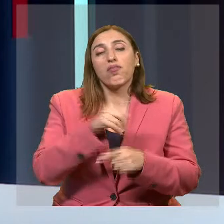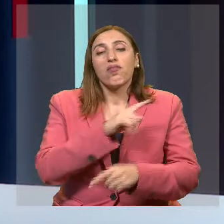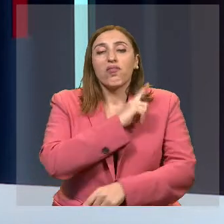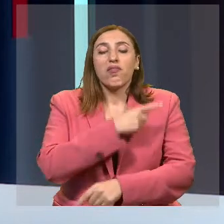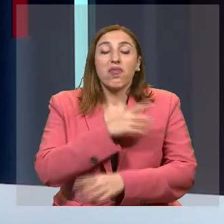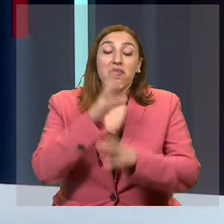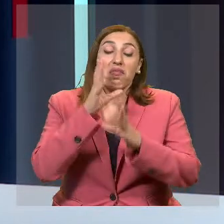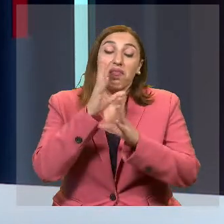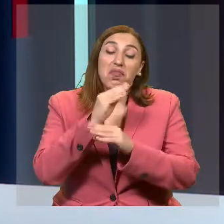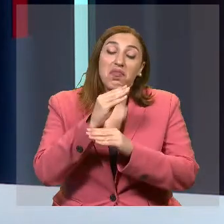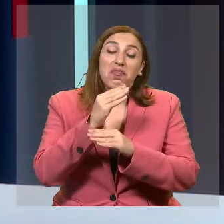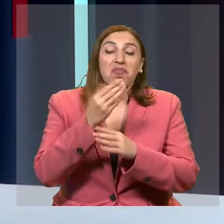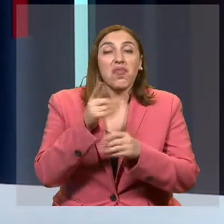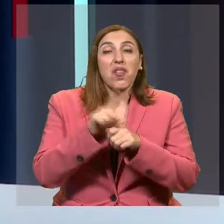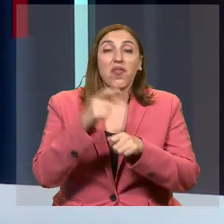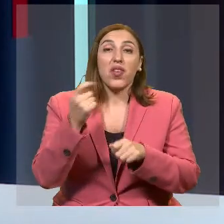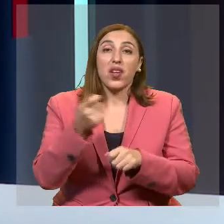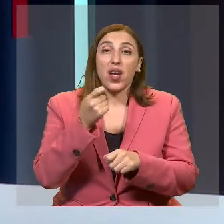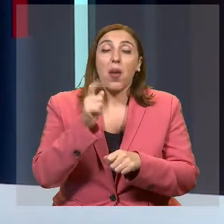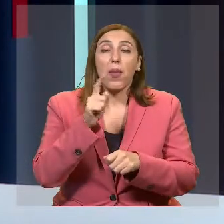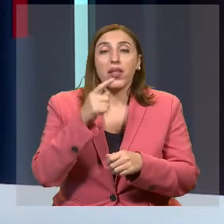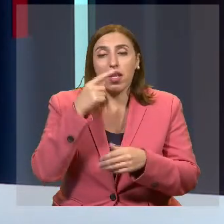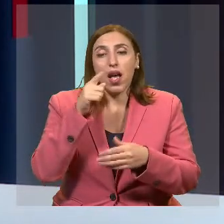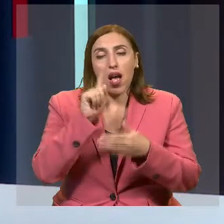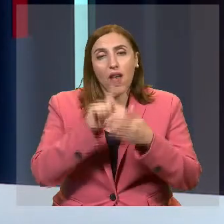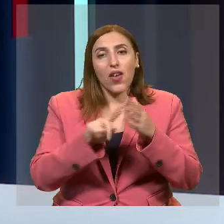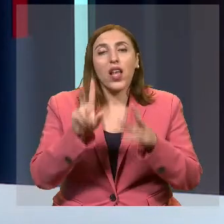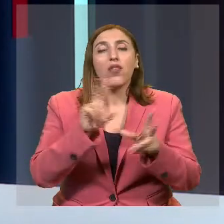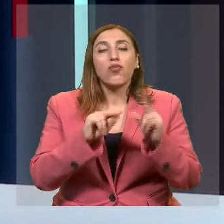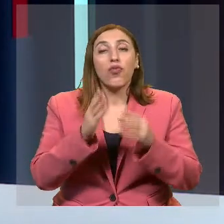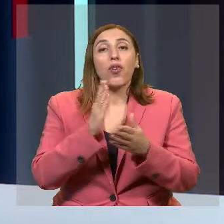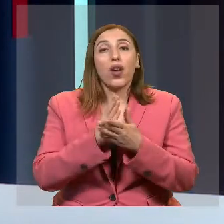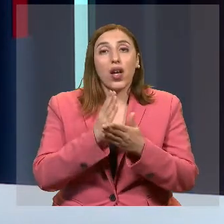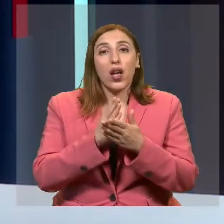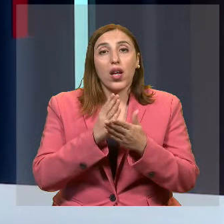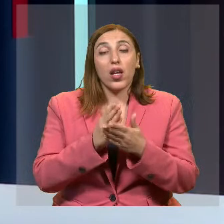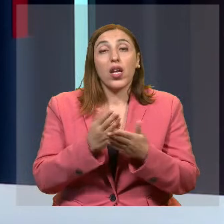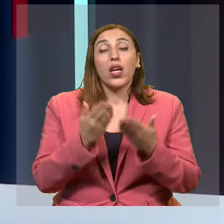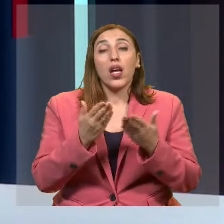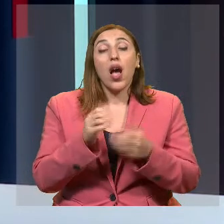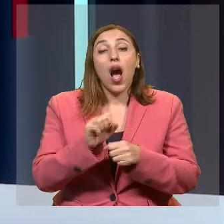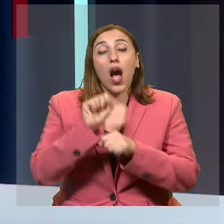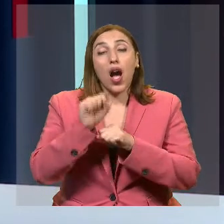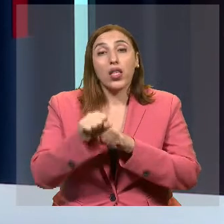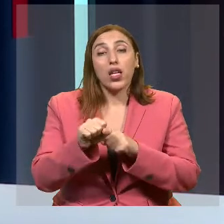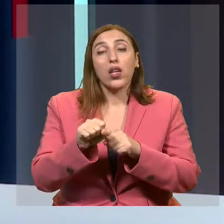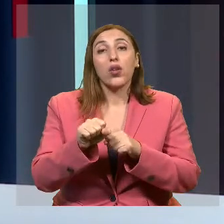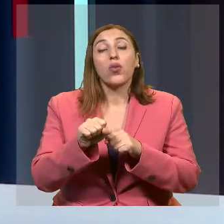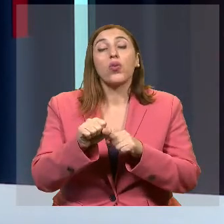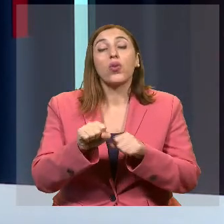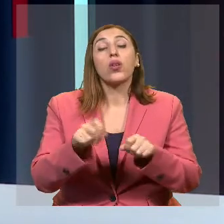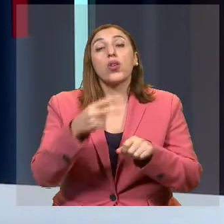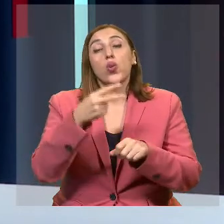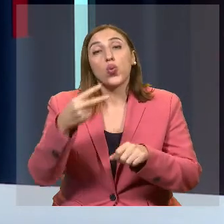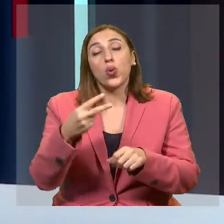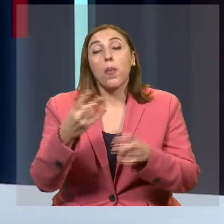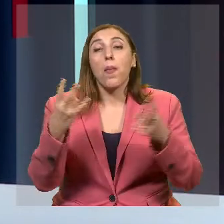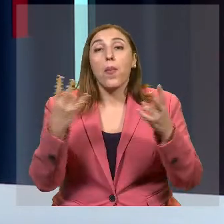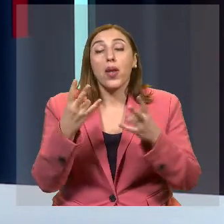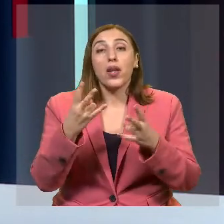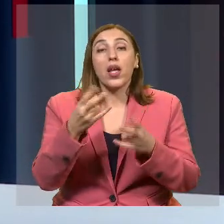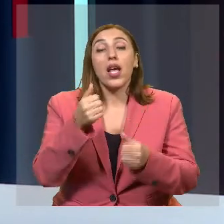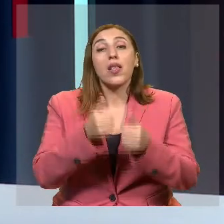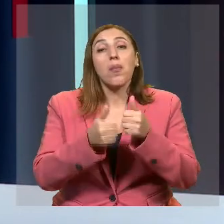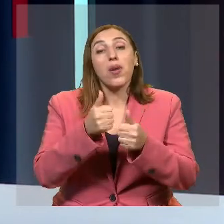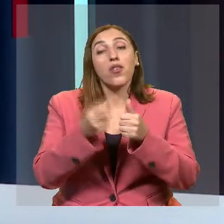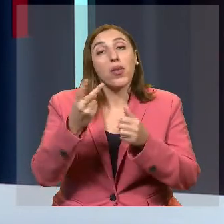են։ Բայց հնարավորություններ դեռ կան, պարզապես առայժմ հաղթելուն զուգահեռ անհրաժեշտ է, որ մրցակիցներն